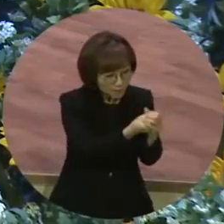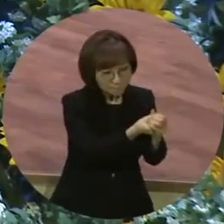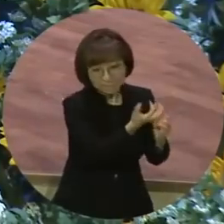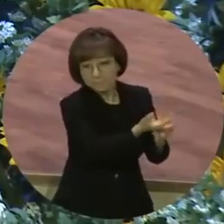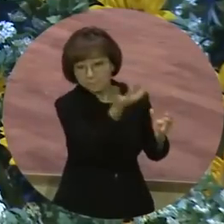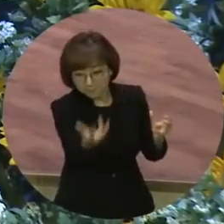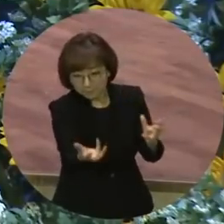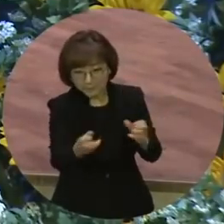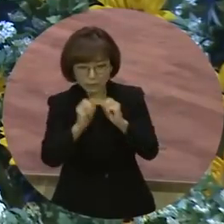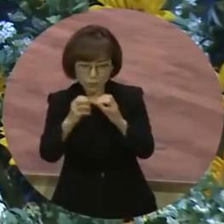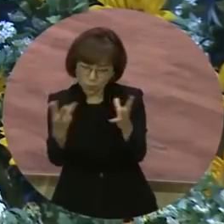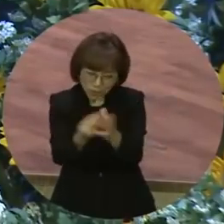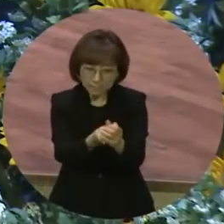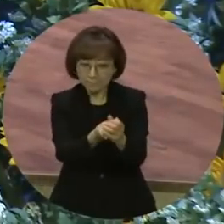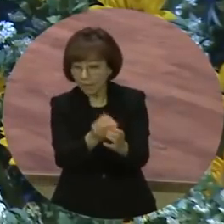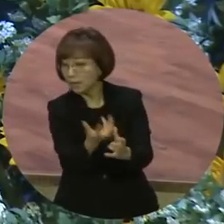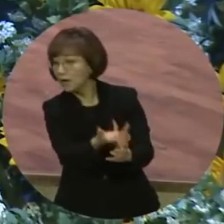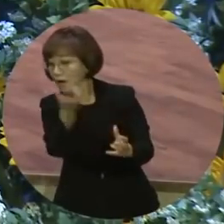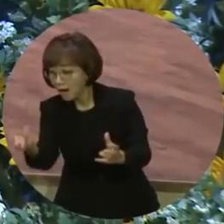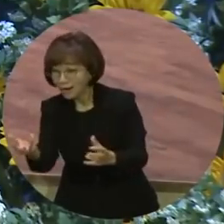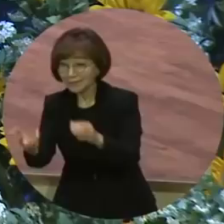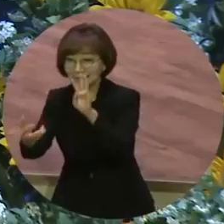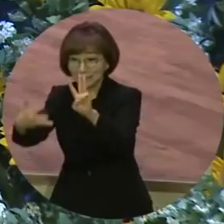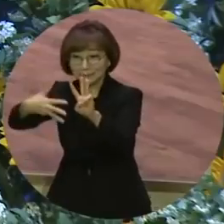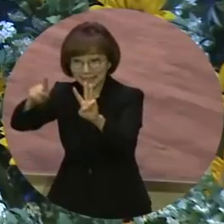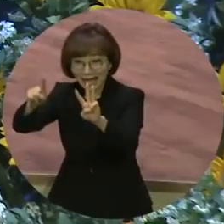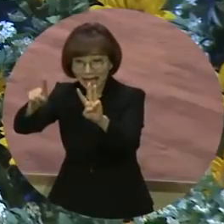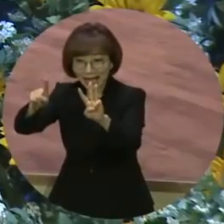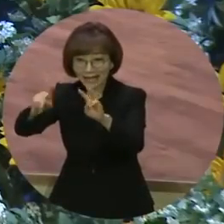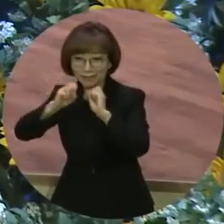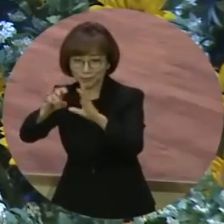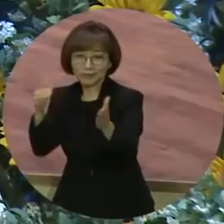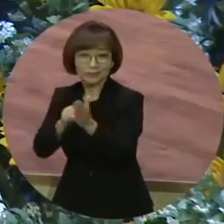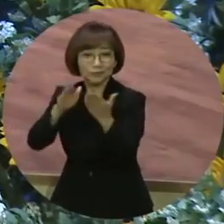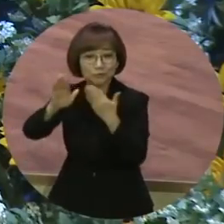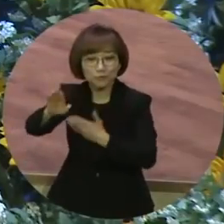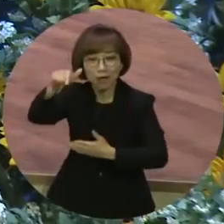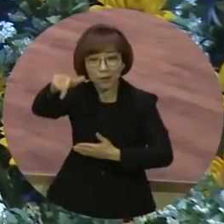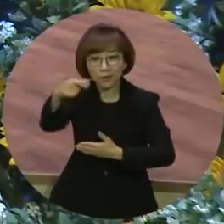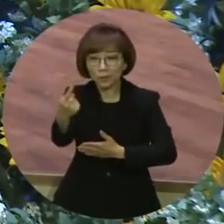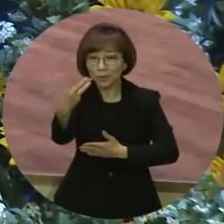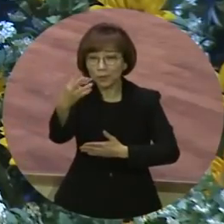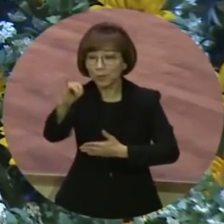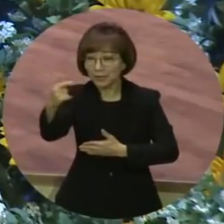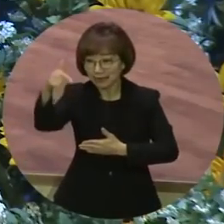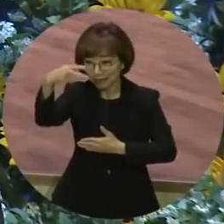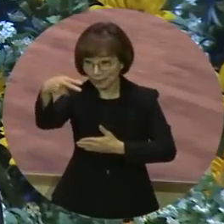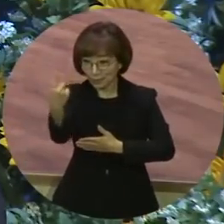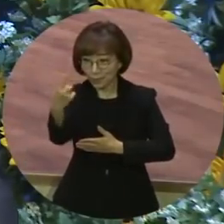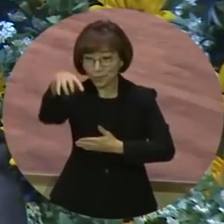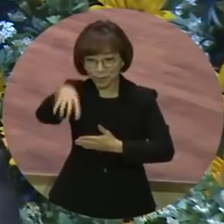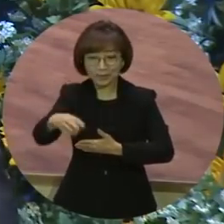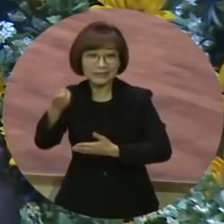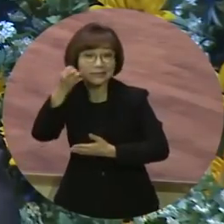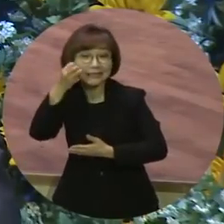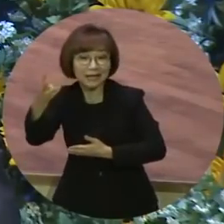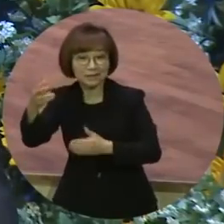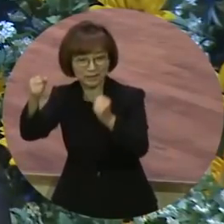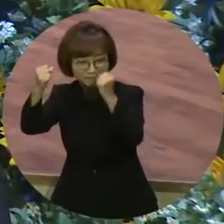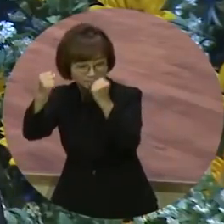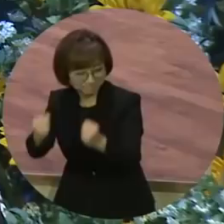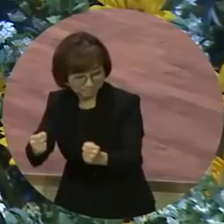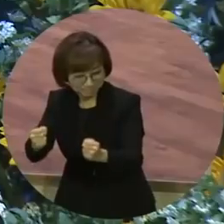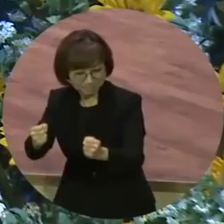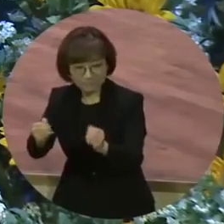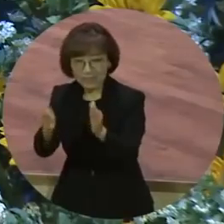무렵에 고린도에 갔습니다. 그 고린도에서 약 3개월 동안 그곳에서 머물면서